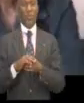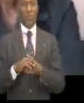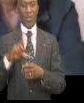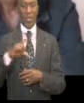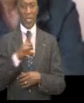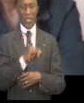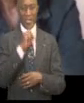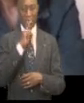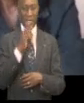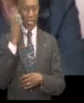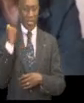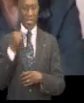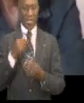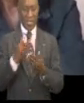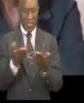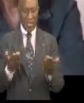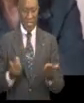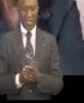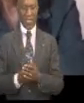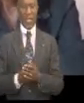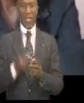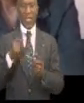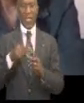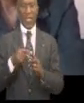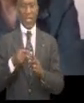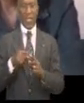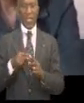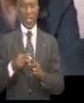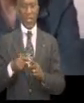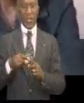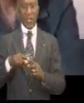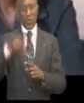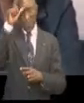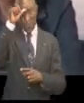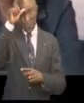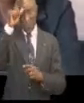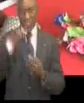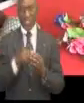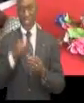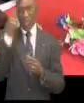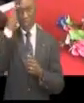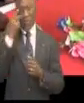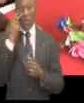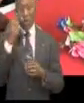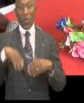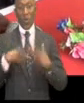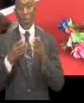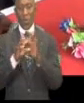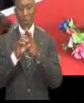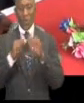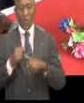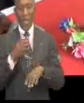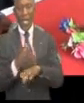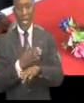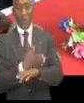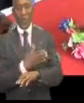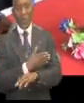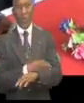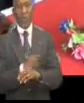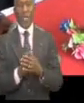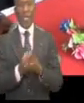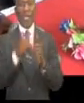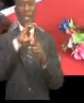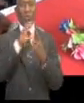l'informatisation des services de l'état civil dans les communes de Likasi. La commune de Saint-Gilles et la ville